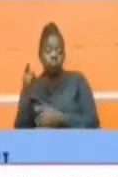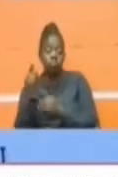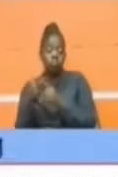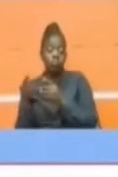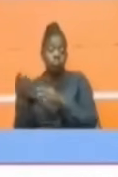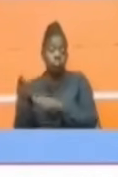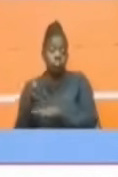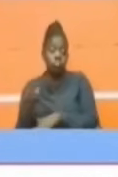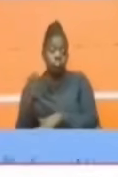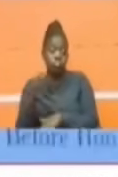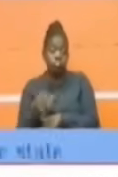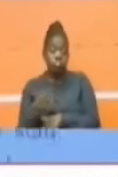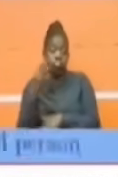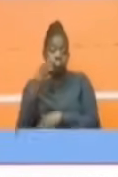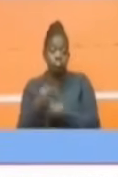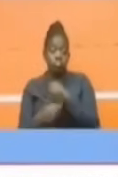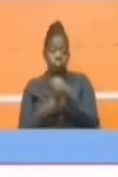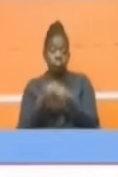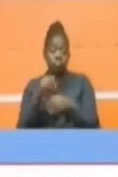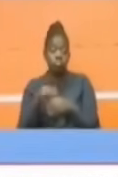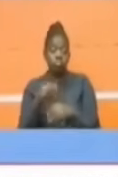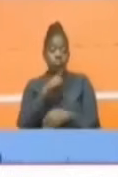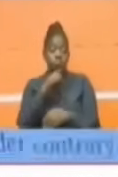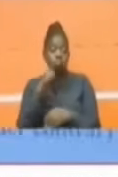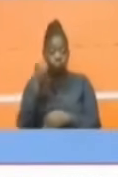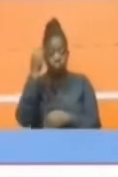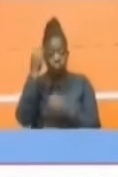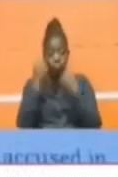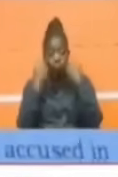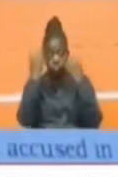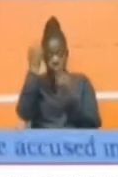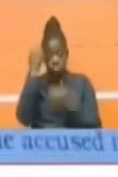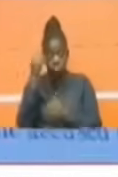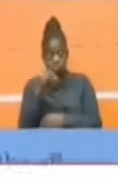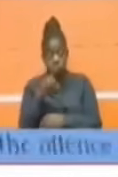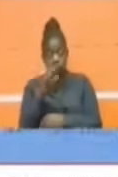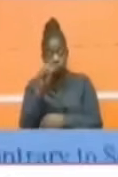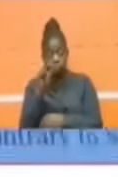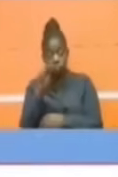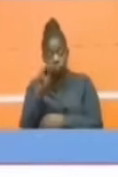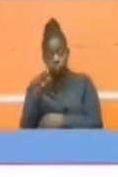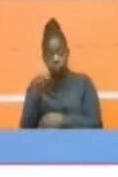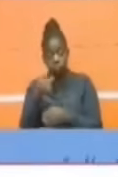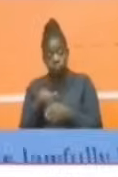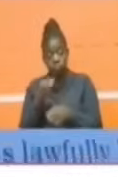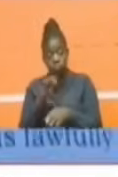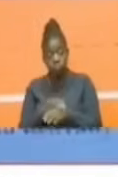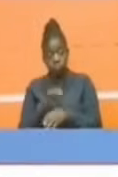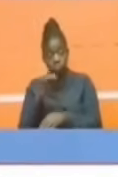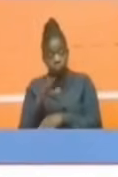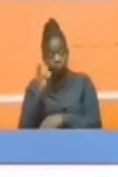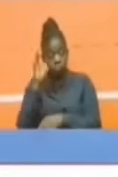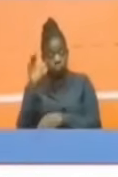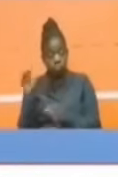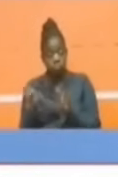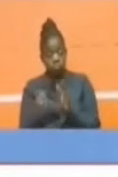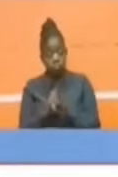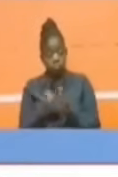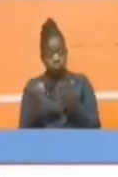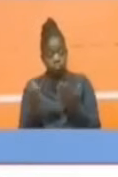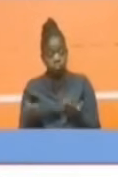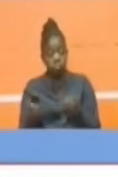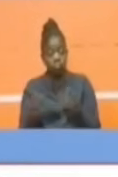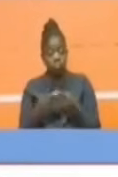agamba nti oluvannyuma lw'emyaka 4 mu kkomera eruzira omulamuzi David Matovu wa kkooti enkulu e Mukono oluvannyuma lw'okuliza obujulizi yejjereza